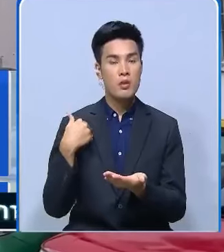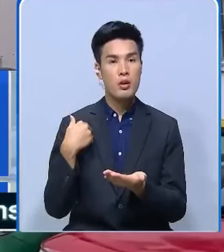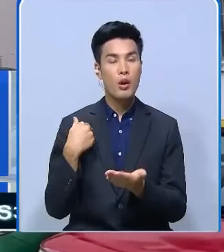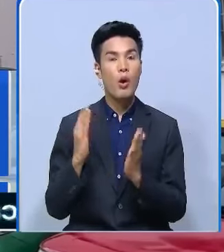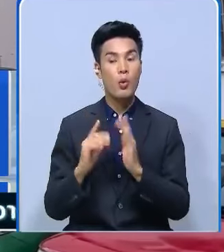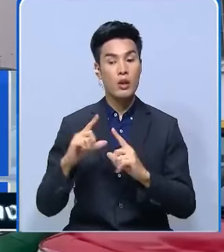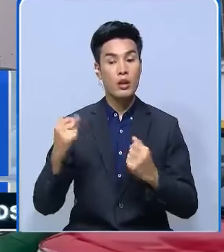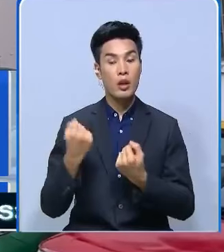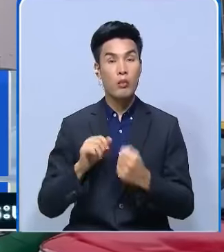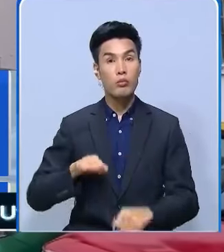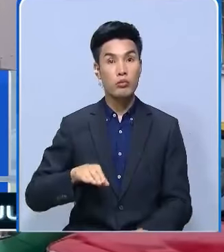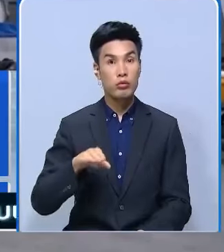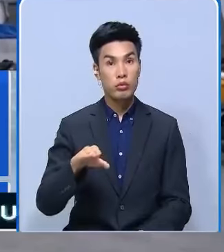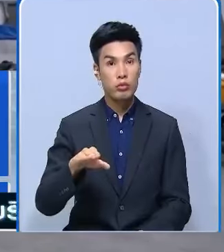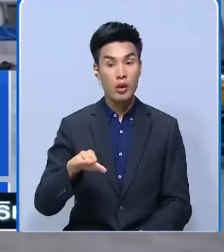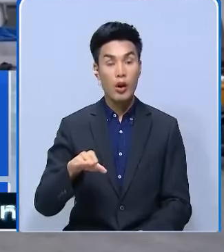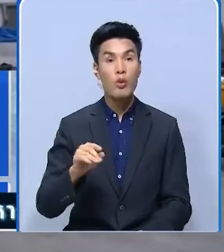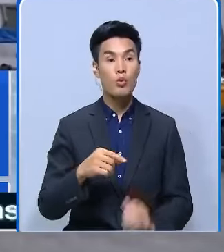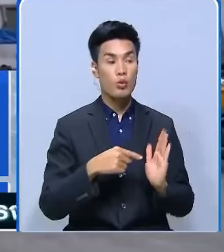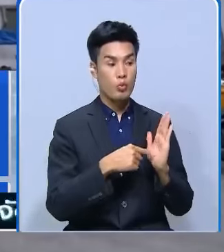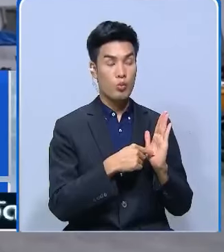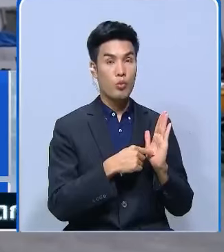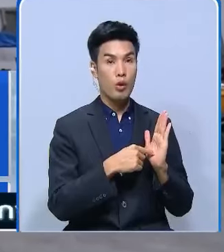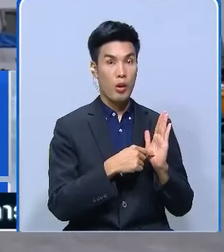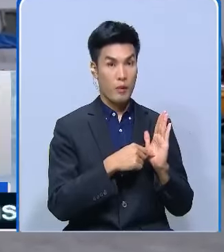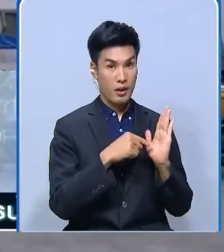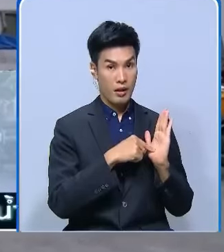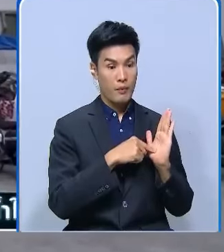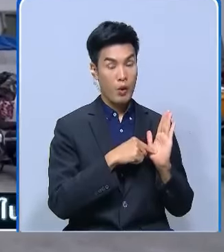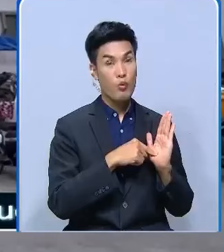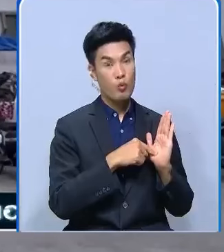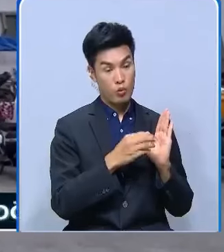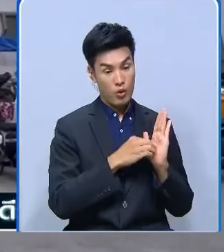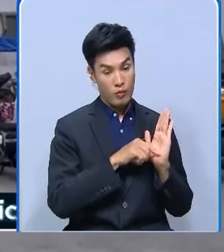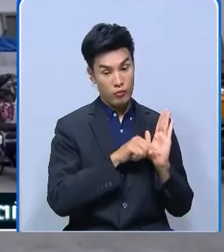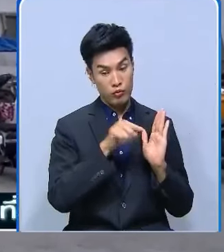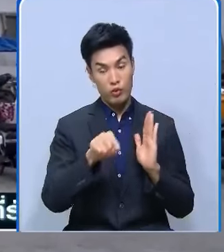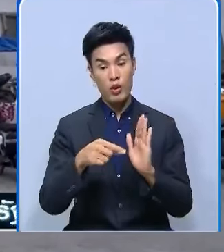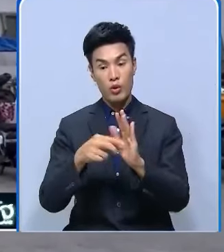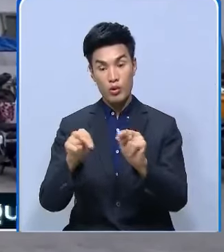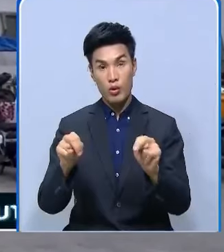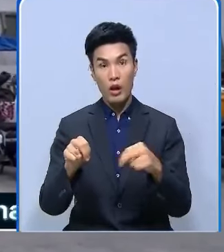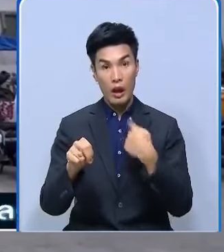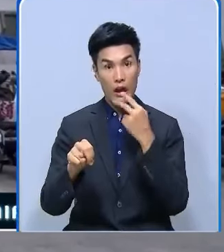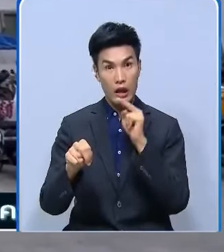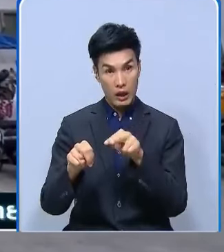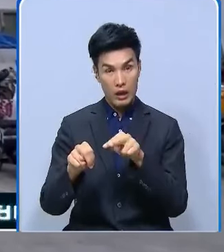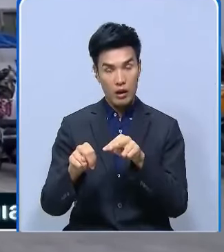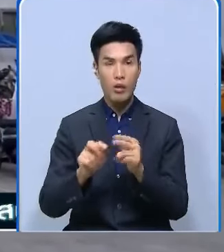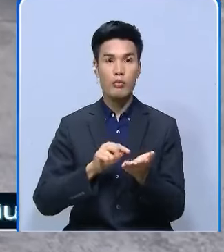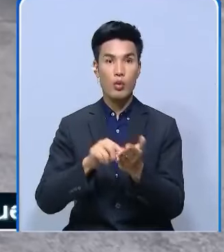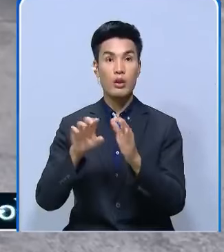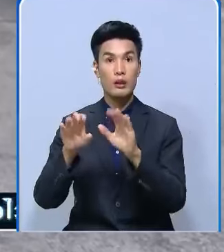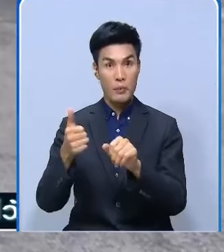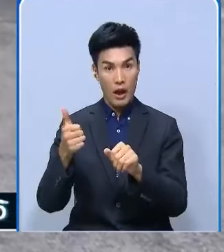รถแท็กซี่แล้วบอกคนร้ายเนี่ยเรียกรถจากแถวเพชรเกษมเจ้าของรถบอลขอพลเมืองดีเลยใครเห็นแล้วแจ้งเบาะแสนำไปสู่